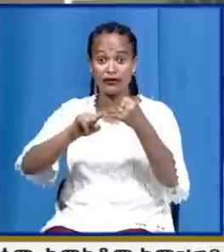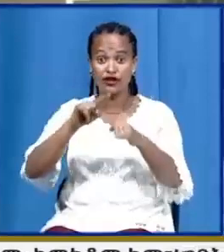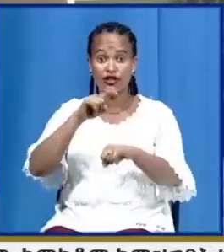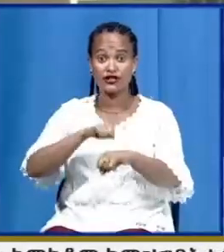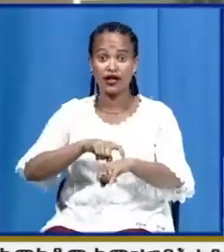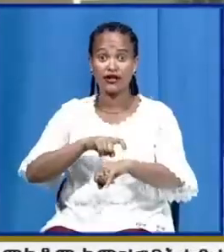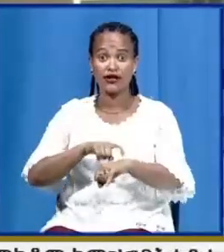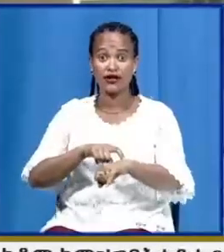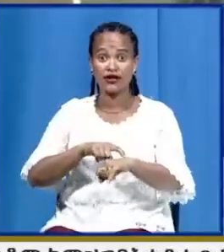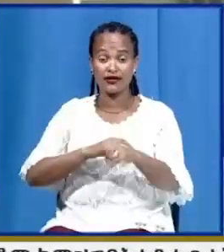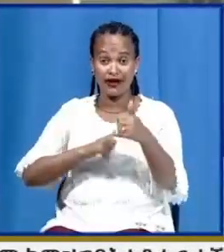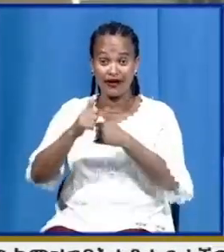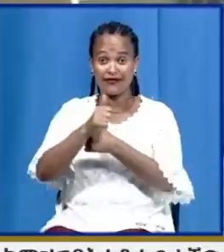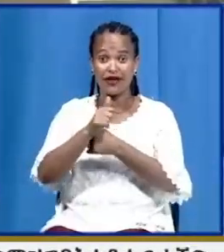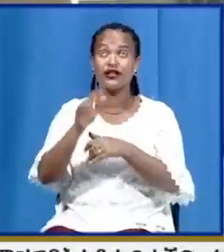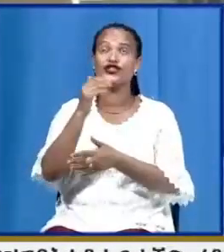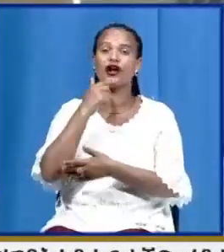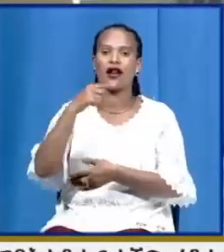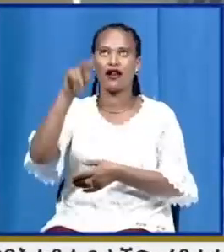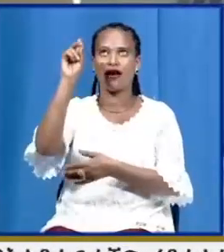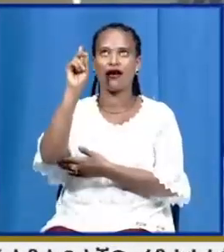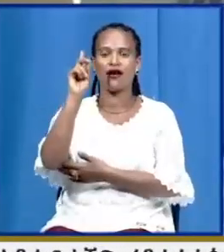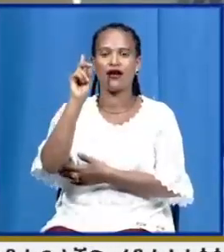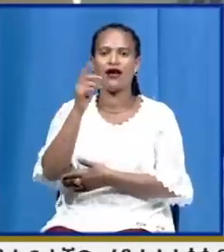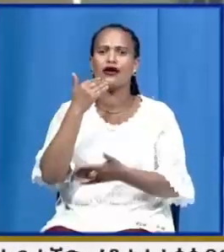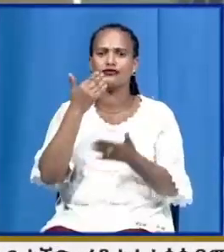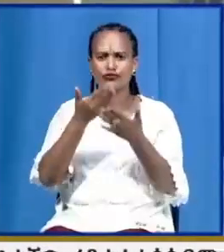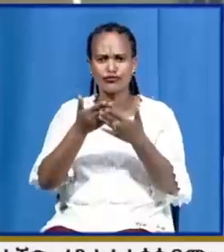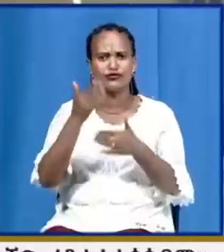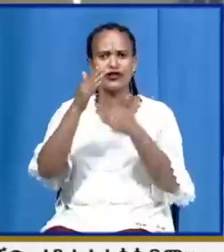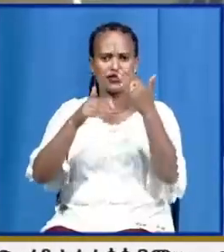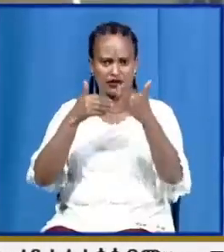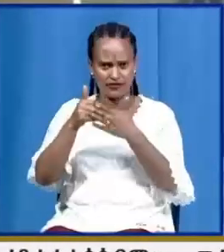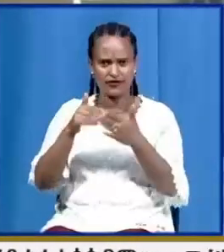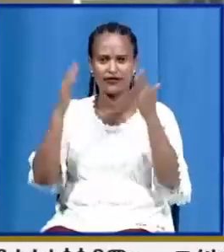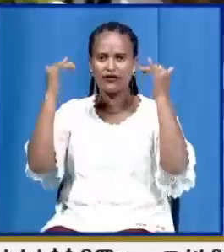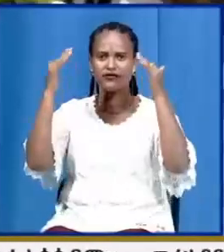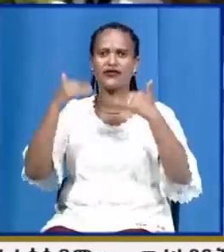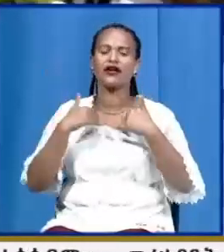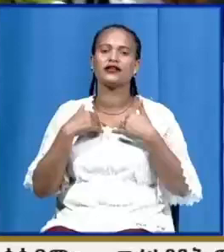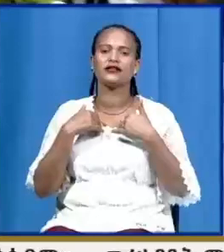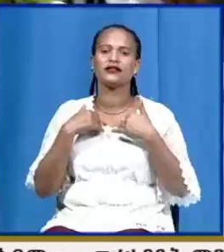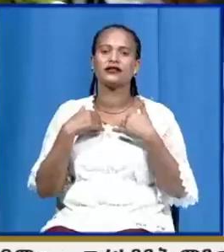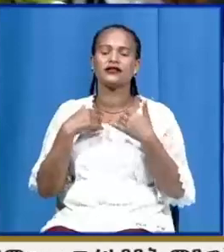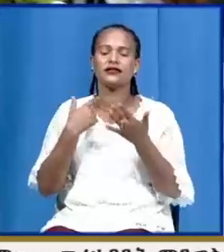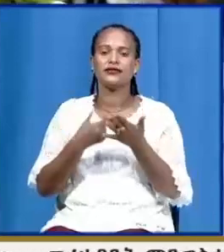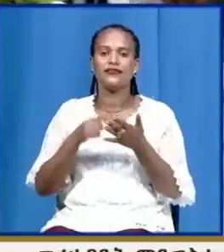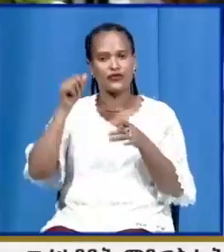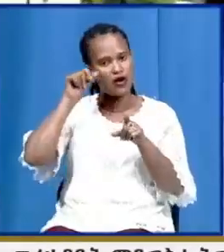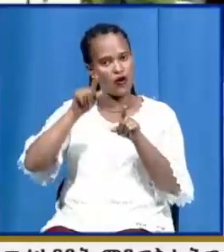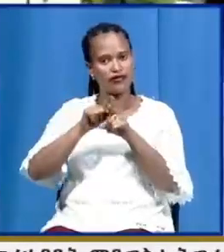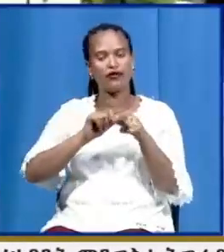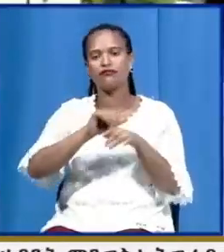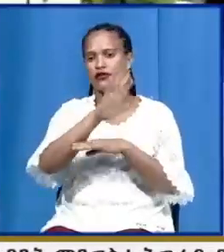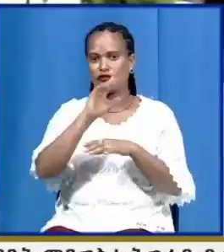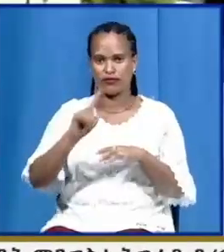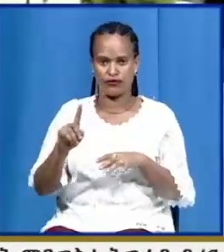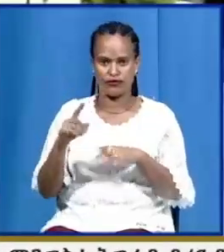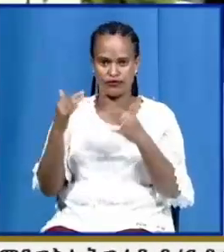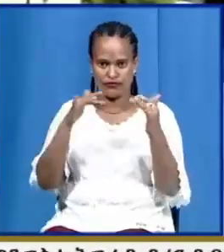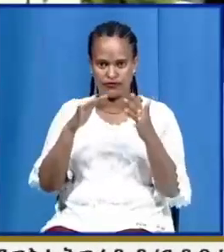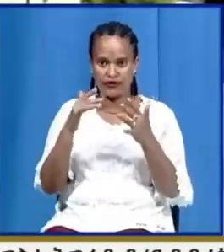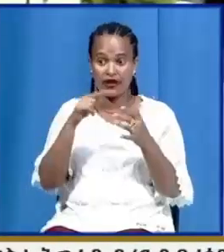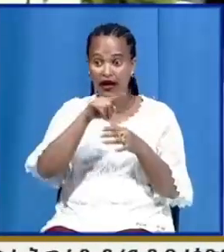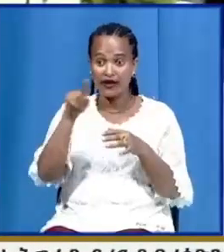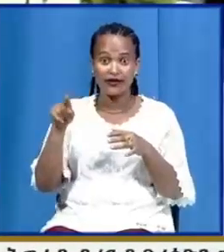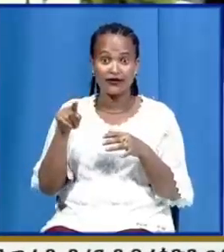እዚኣ እንተሓሊፍና እያ እንሻ ኣላ ኣብ ፅቡቕታ ከምንበፅሕ ተስፋ ኣለኒ ሰኣነ ከዚ ኣሕዋተይ ኣጋዲነ እየ ኣብዚ ኮና